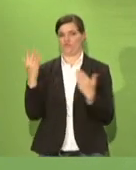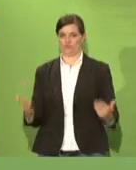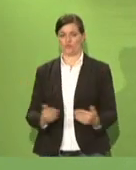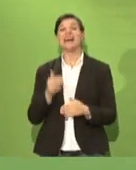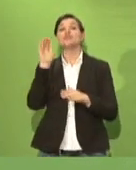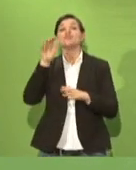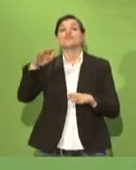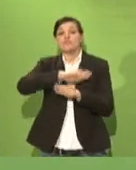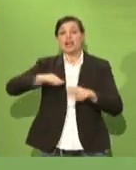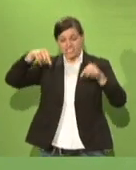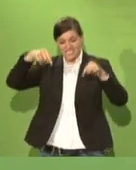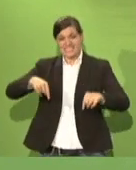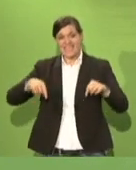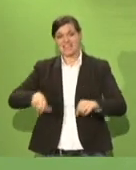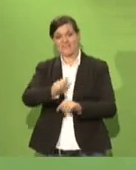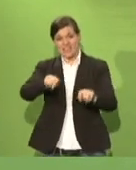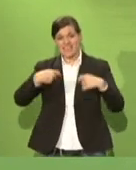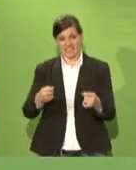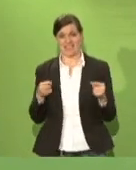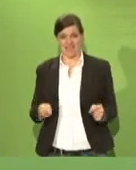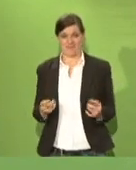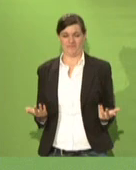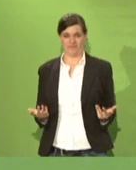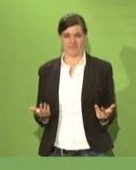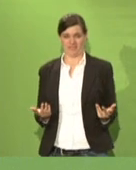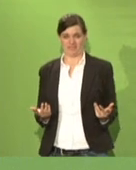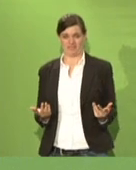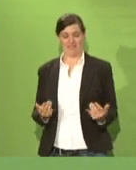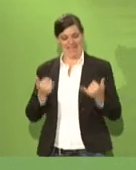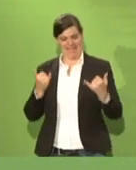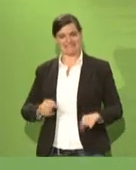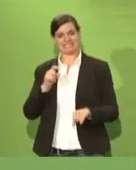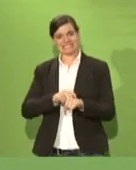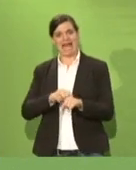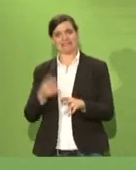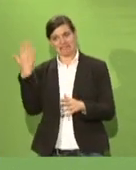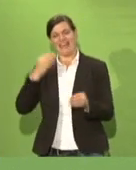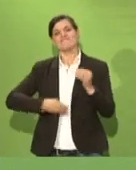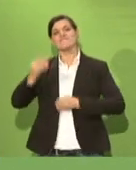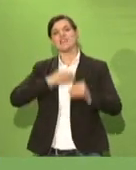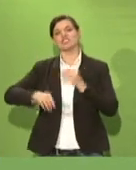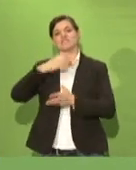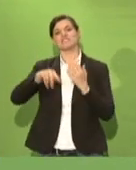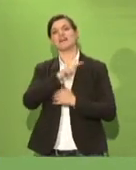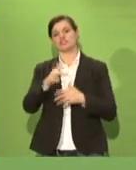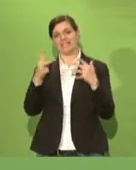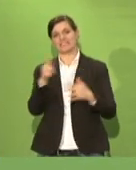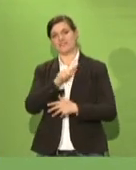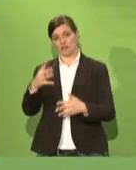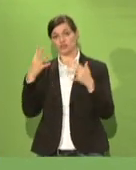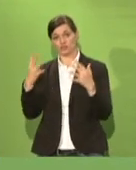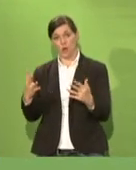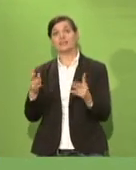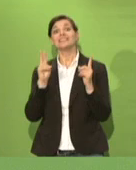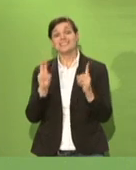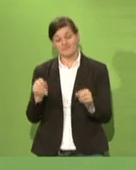in Nordrhein-Westfalen. Und selbst zu der Zeit, wo wir eine Wirtschaftskrise hatten, 2008 und 2009, hat es hier noch